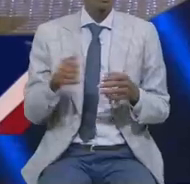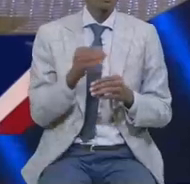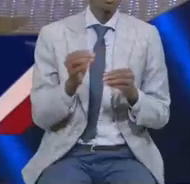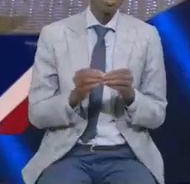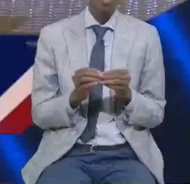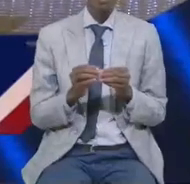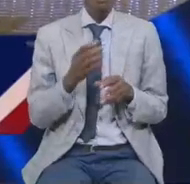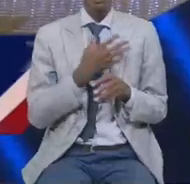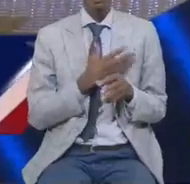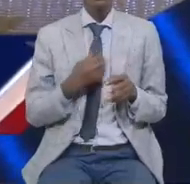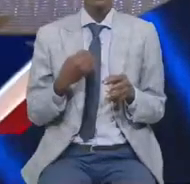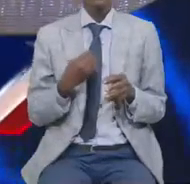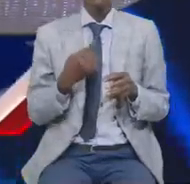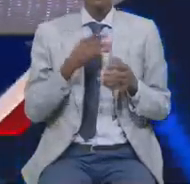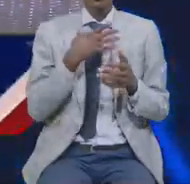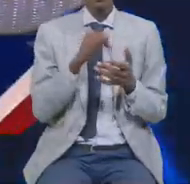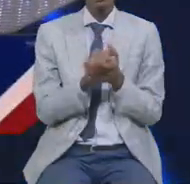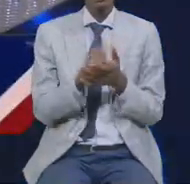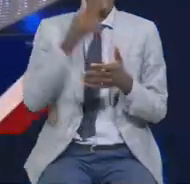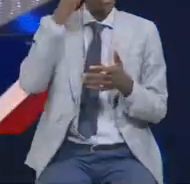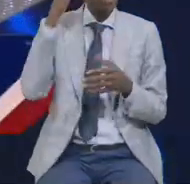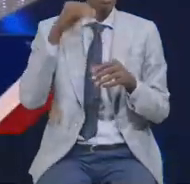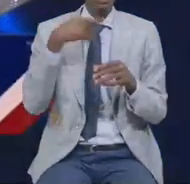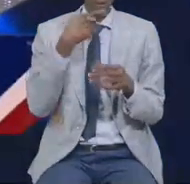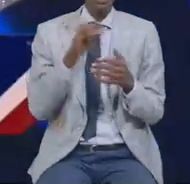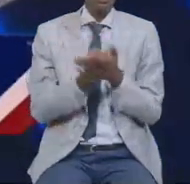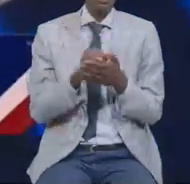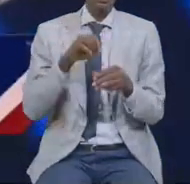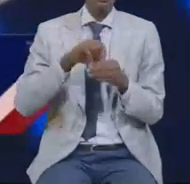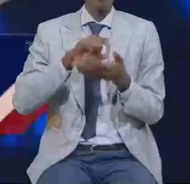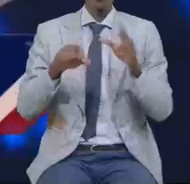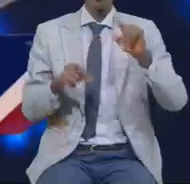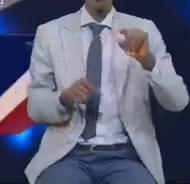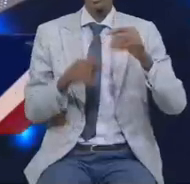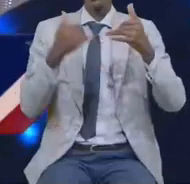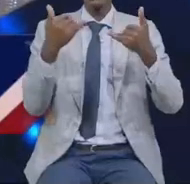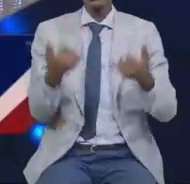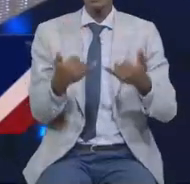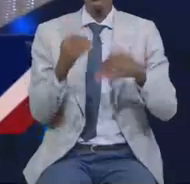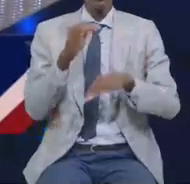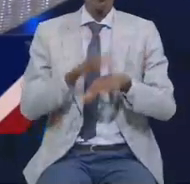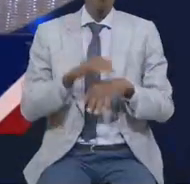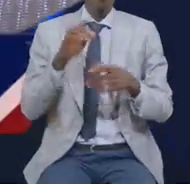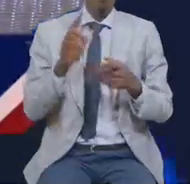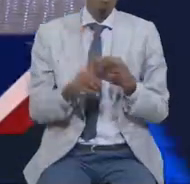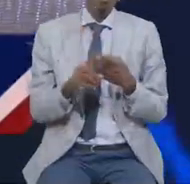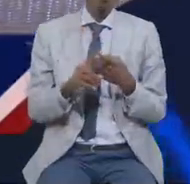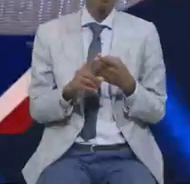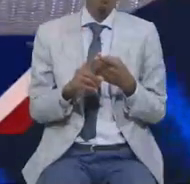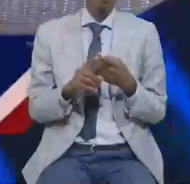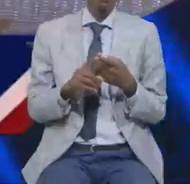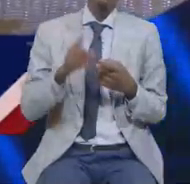que soit ce qu'il peut faire. Parce que c'est dit au verset 20. Verset 20 dit, Or à celui qui peut